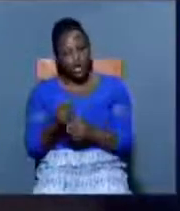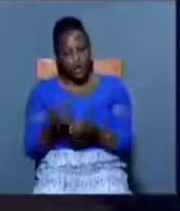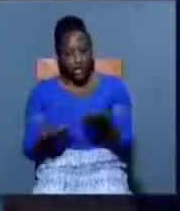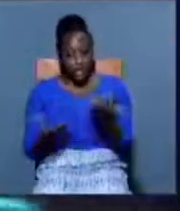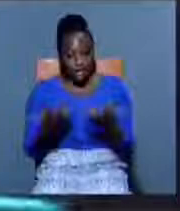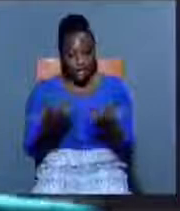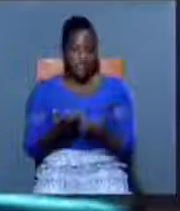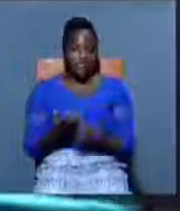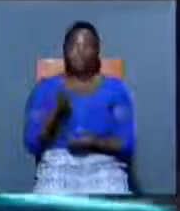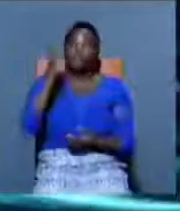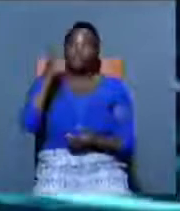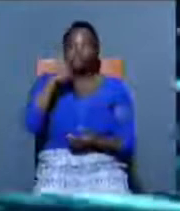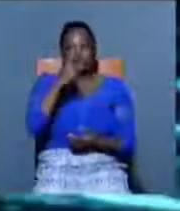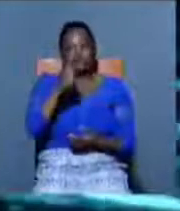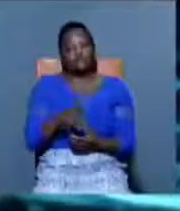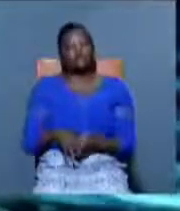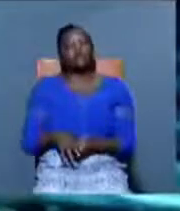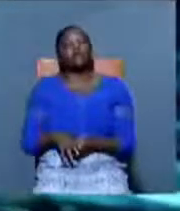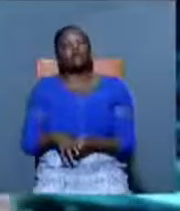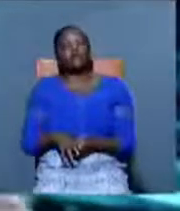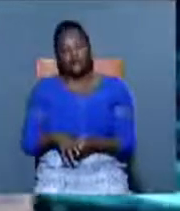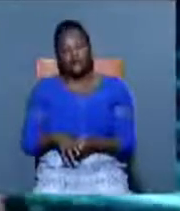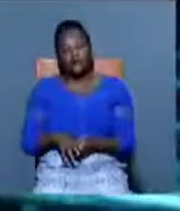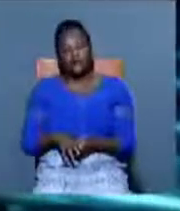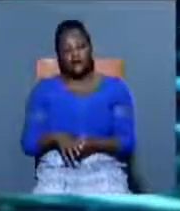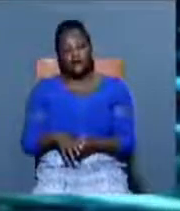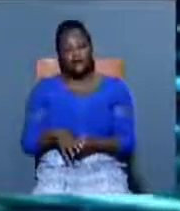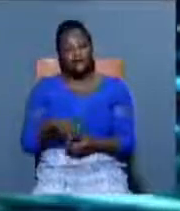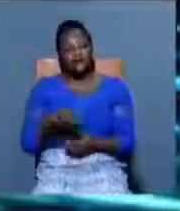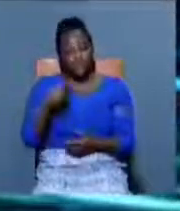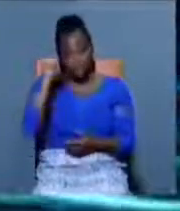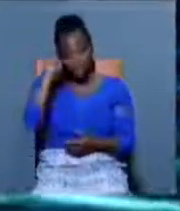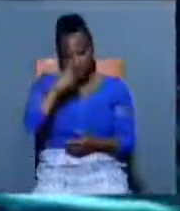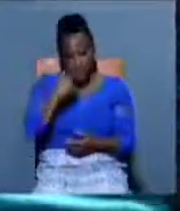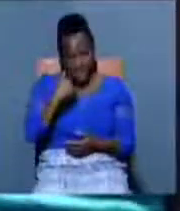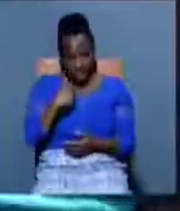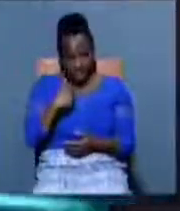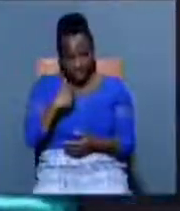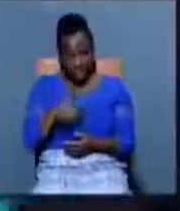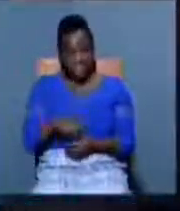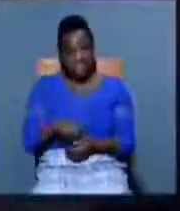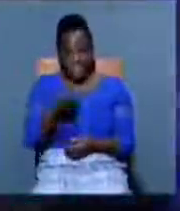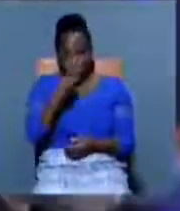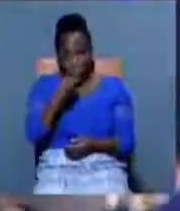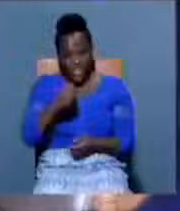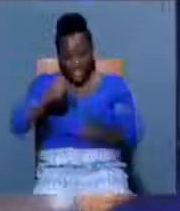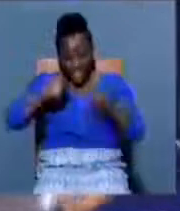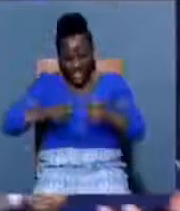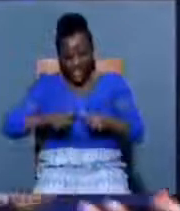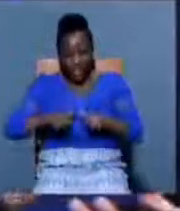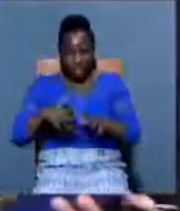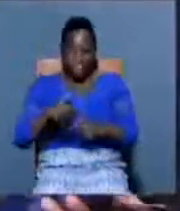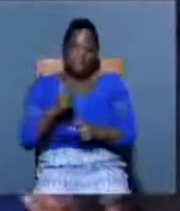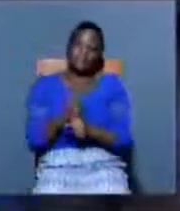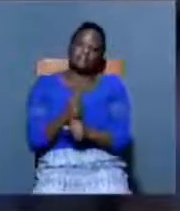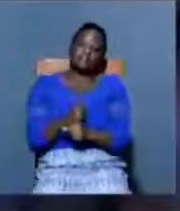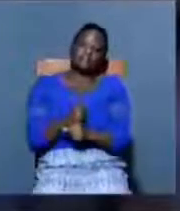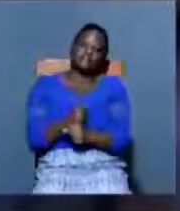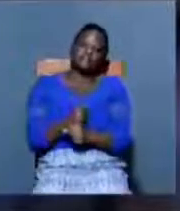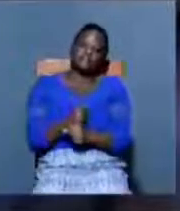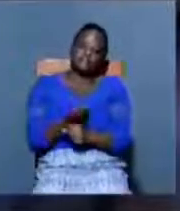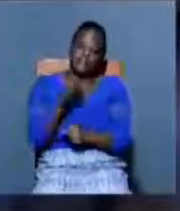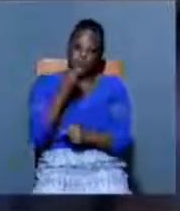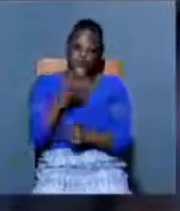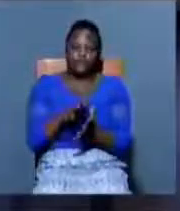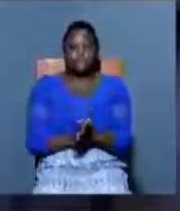hivi, unataka kuwa kama sisi, Sasa ili ule, ni lazima na wewe ufanye shughuli ili ule. Kwa hiyo